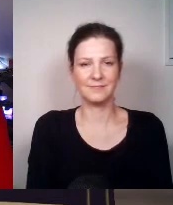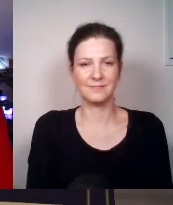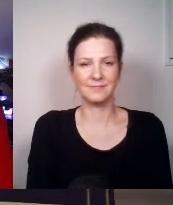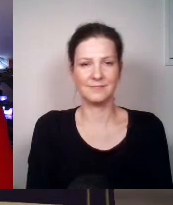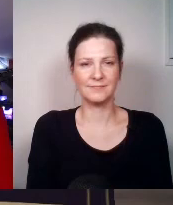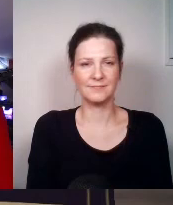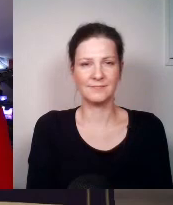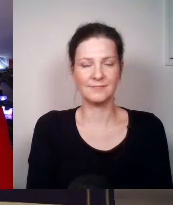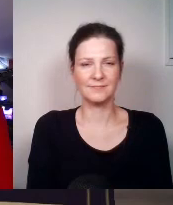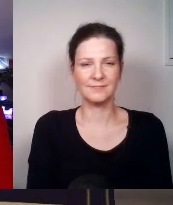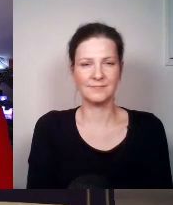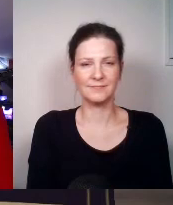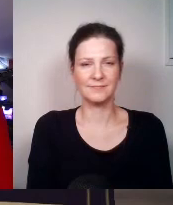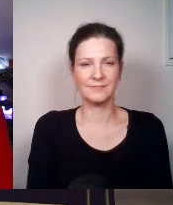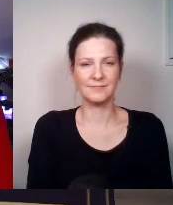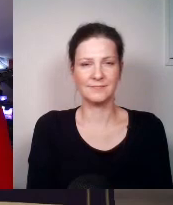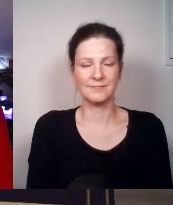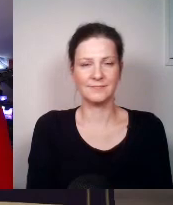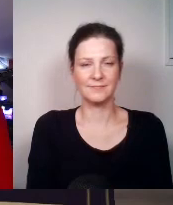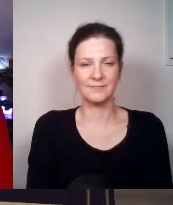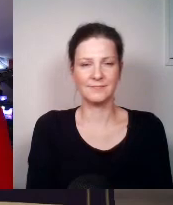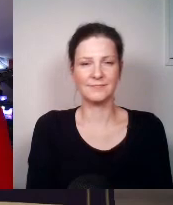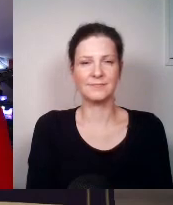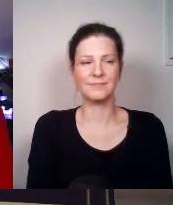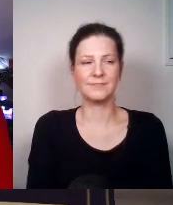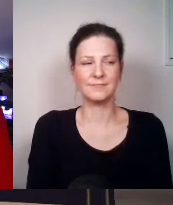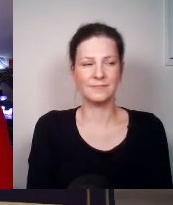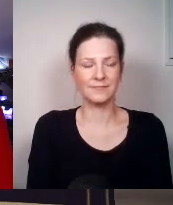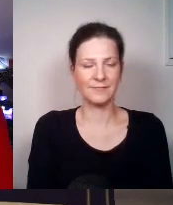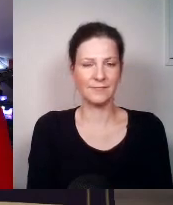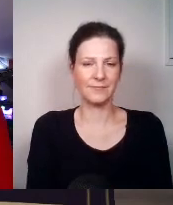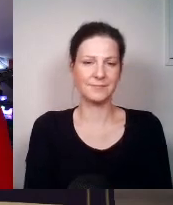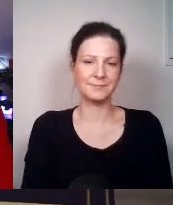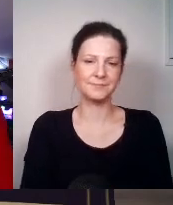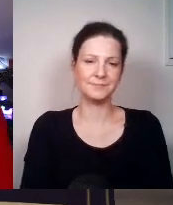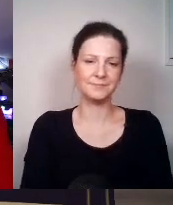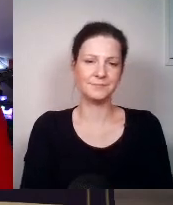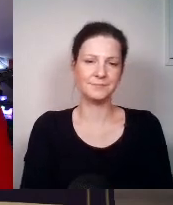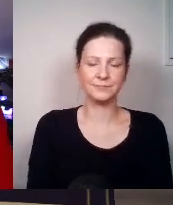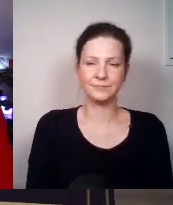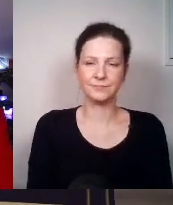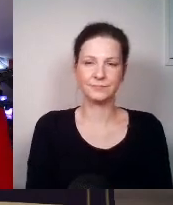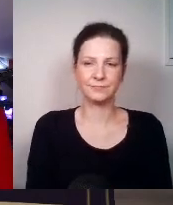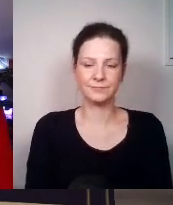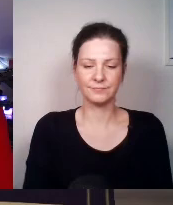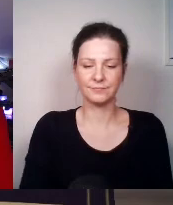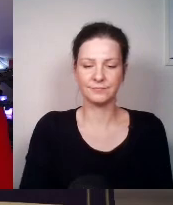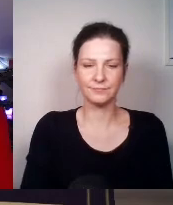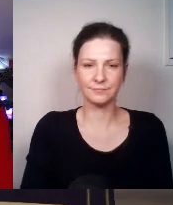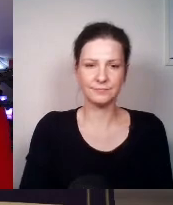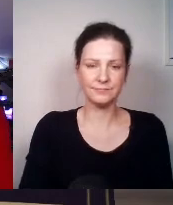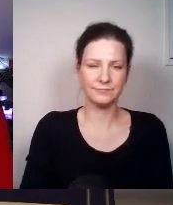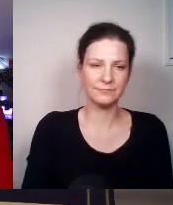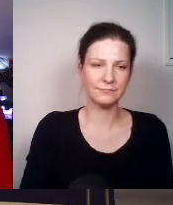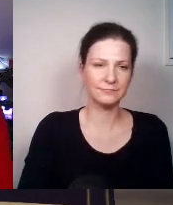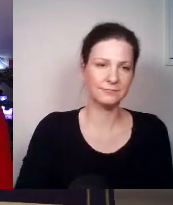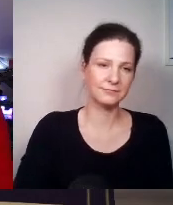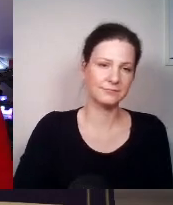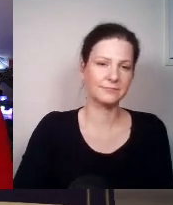Ja, Spielprinzip wieder dasselbe. Wir können jeweils immer nur 2 Briefe öffnen. Und mit welchem fangen wir an,